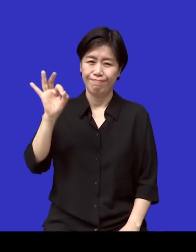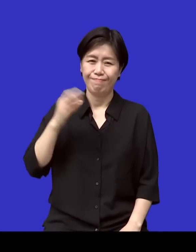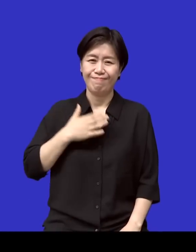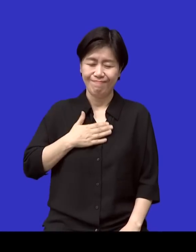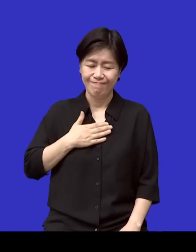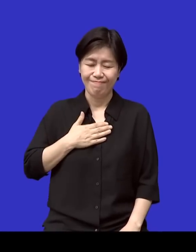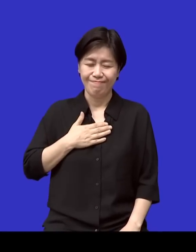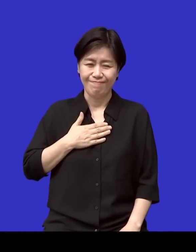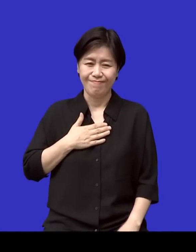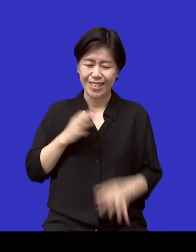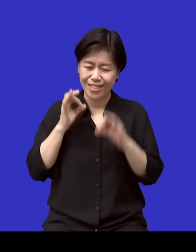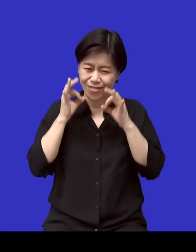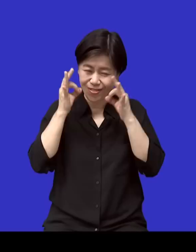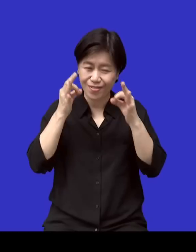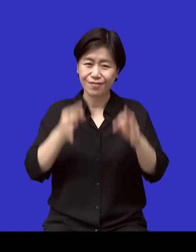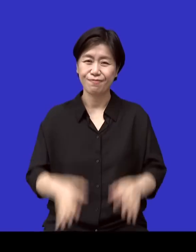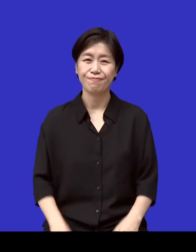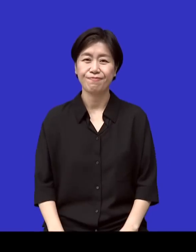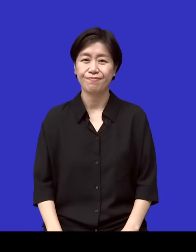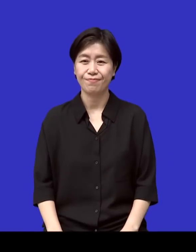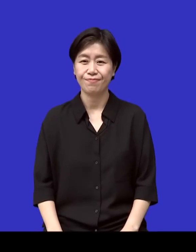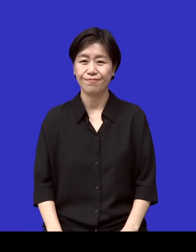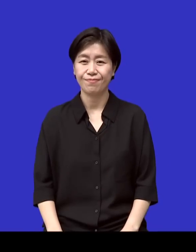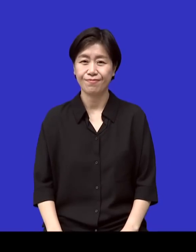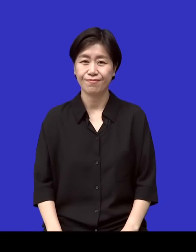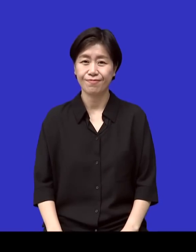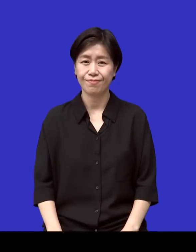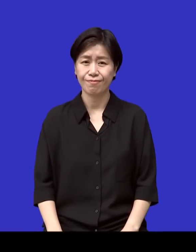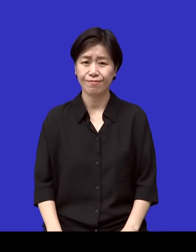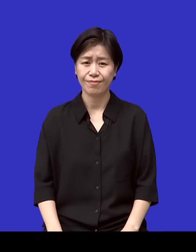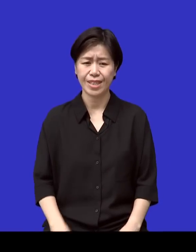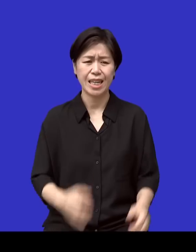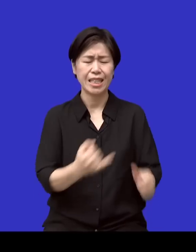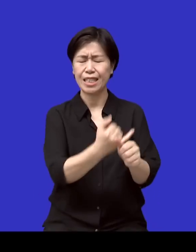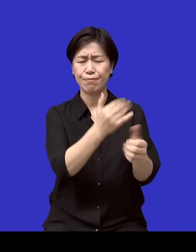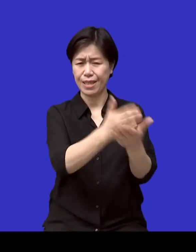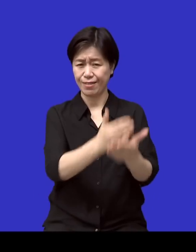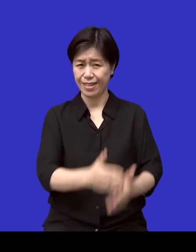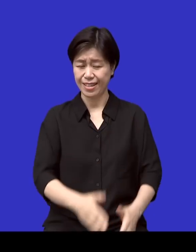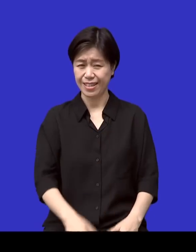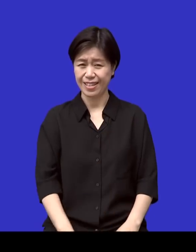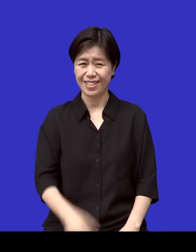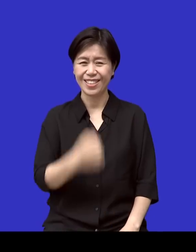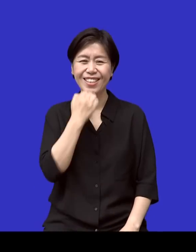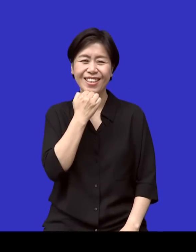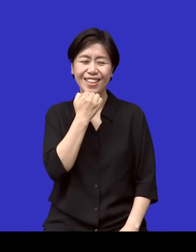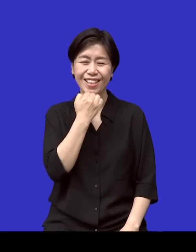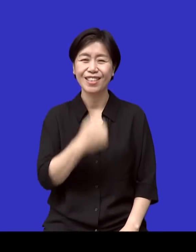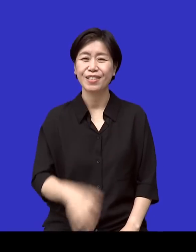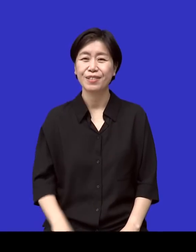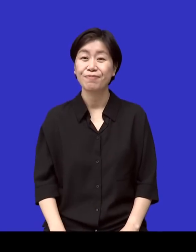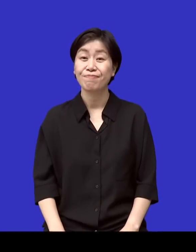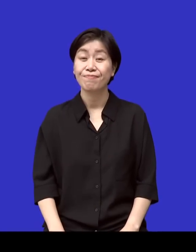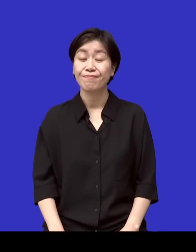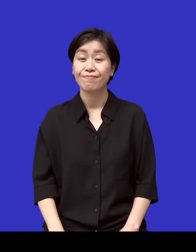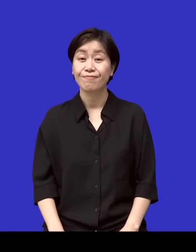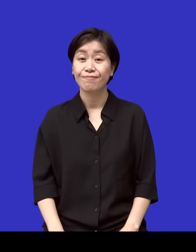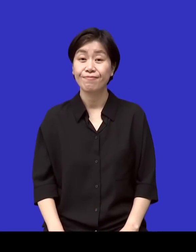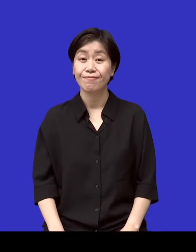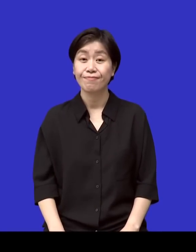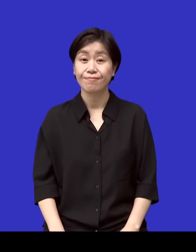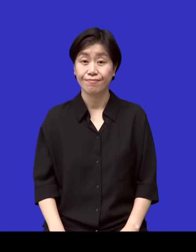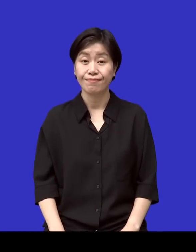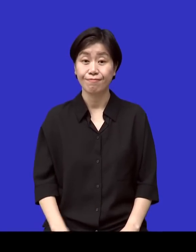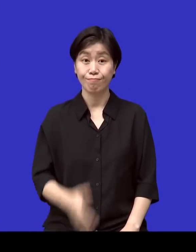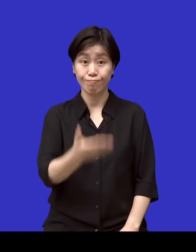몸 바쳐서 열심히 그래요. 해보겠습니다. 네. 남자친구 좀 멀리 하고 일단은 네. 열심히 좀. 아, 왜? 네. 아 근데 어때요? 지금 이제 아까